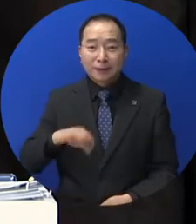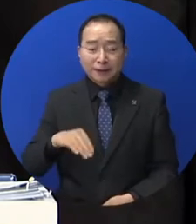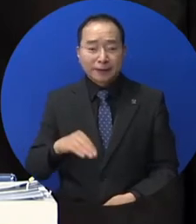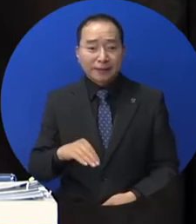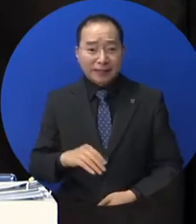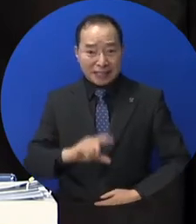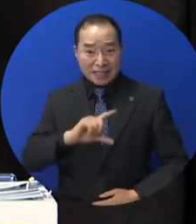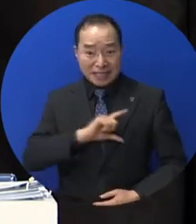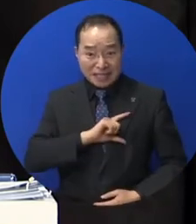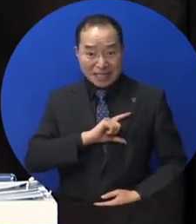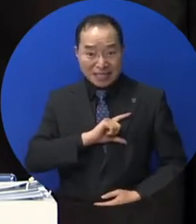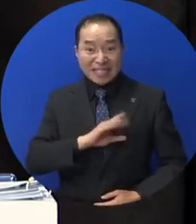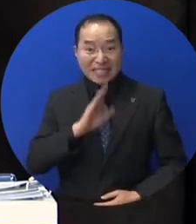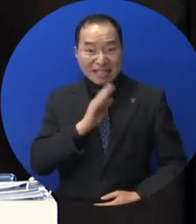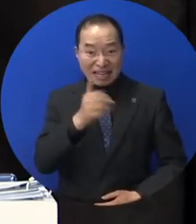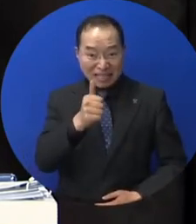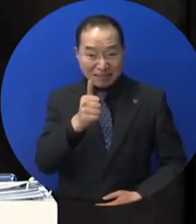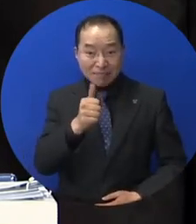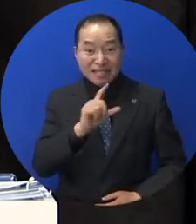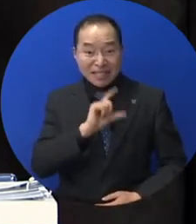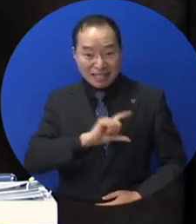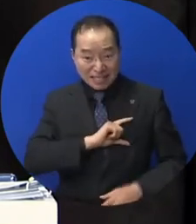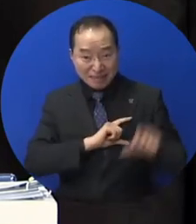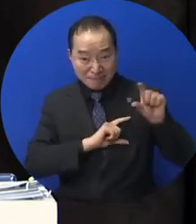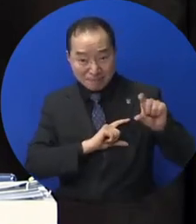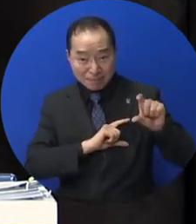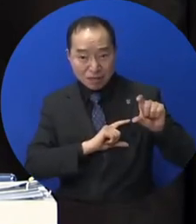어떤 캐릭터인지 또 시청자 입장에서는 궁금했을 텐데